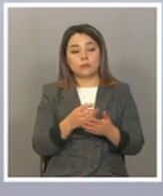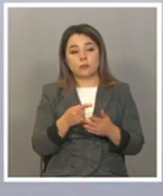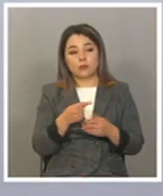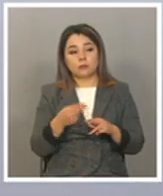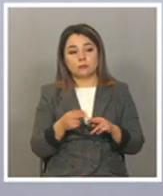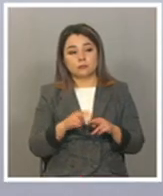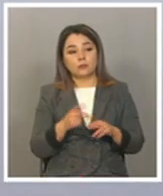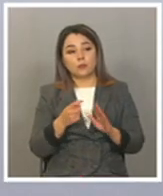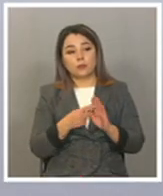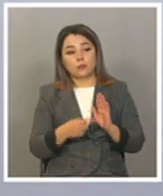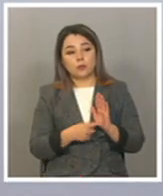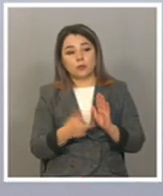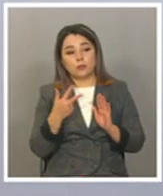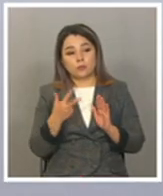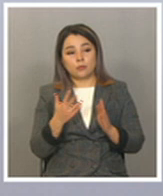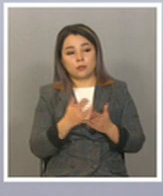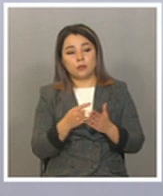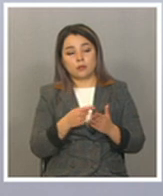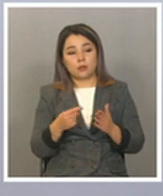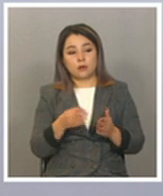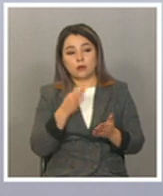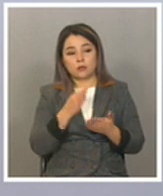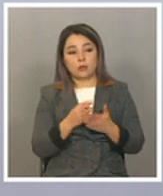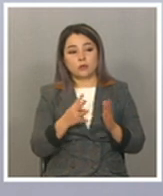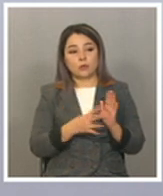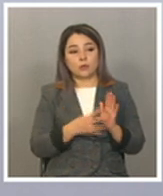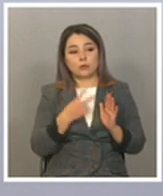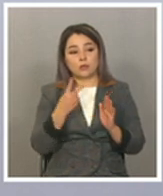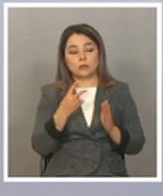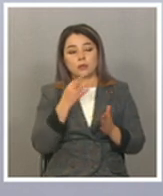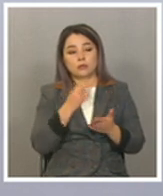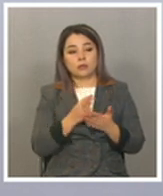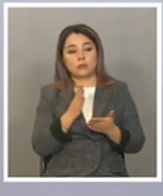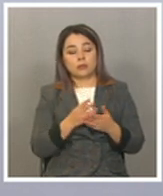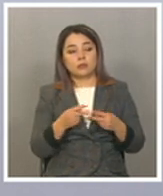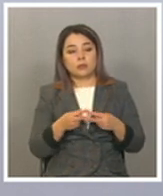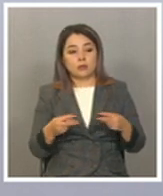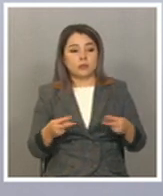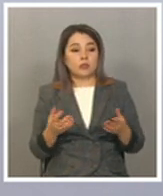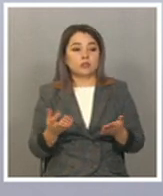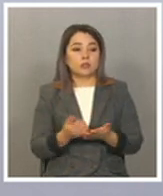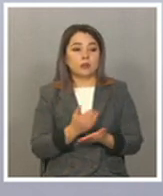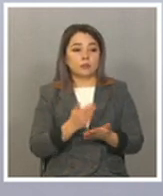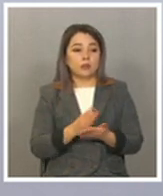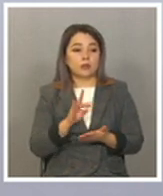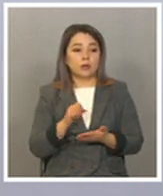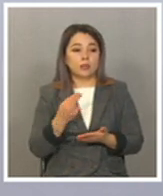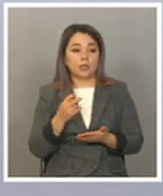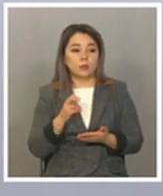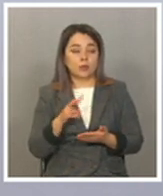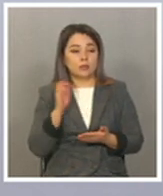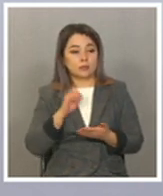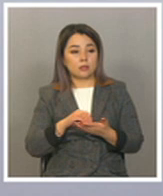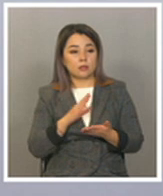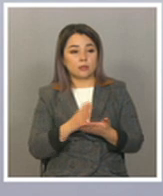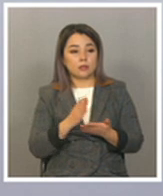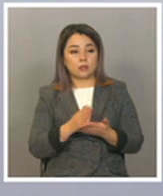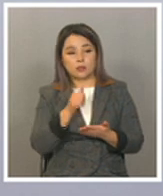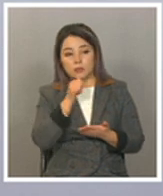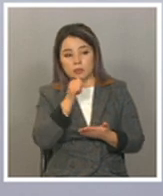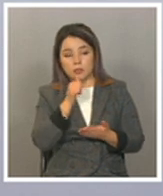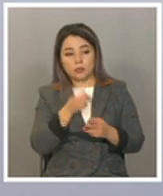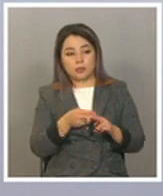3 тазайтамыз, екеуінің айырымы 9-дан 2-ге тең. Шыққан рационал бөлшекті шешеміз.